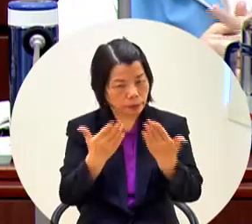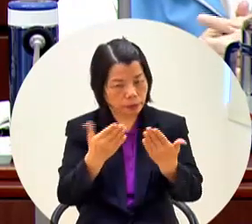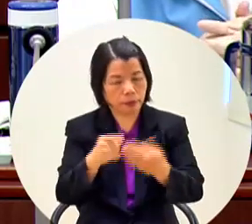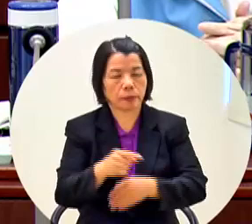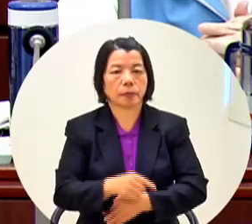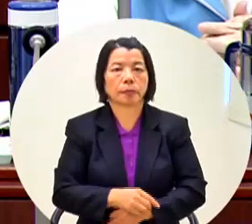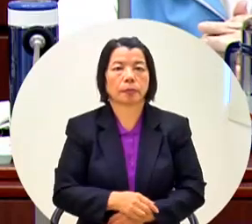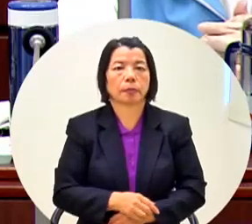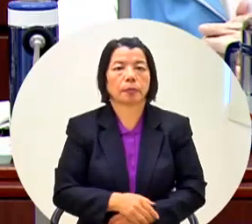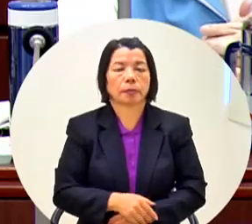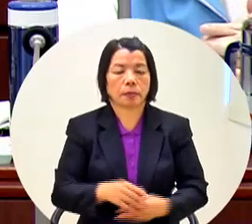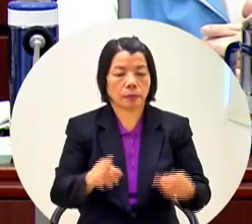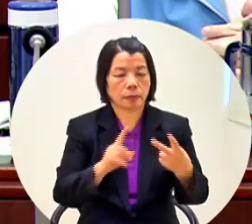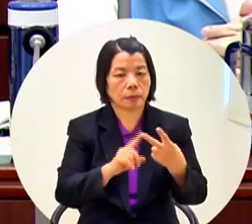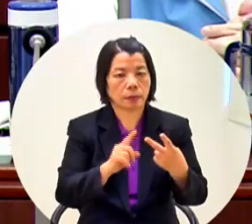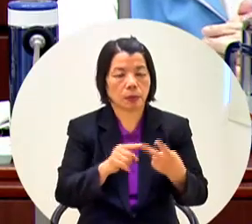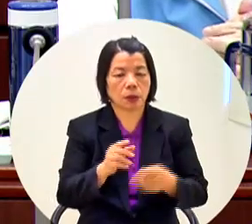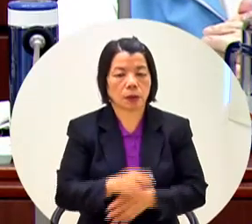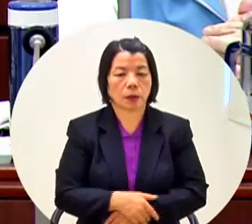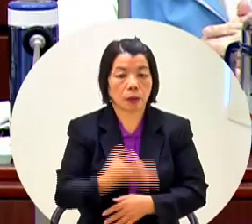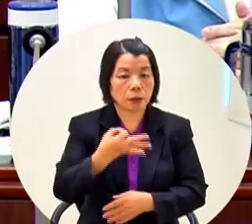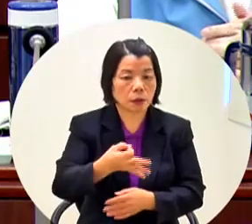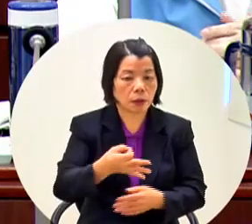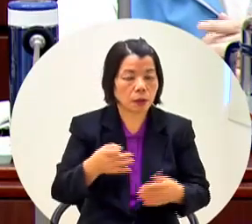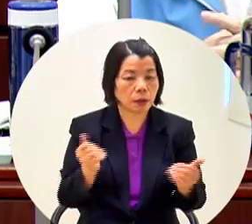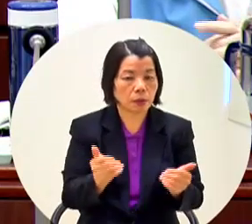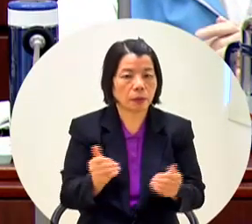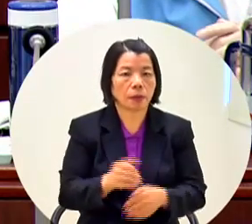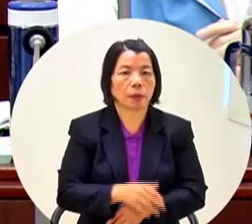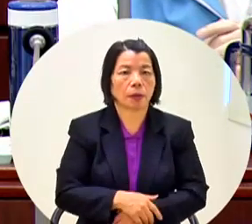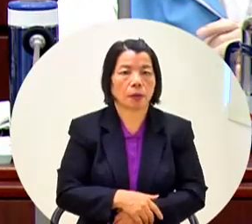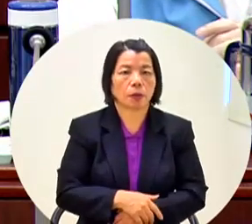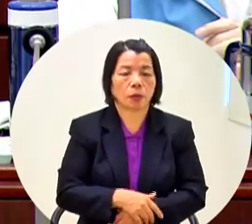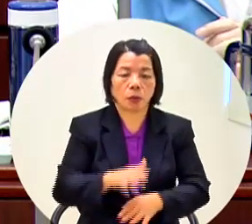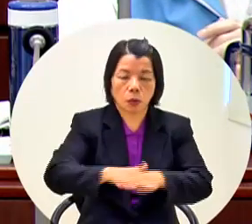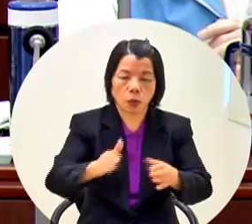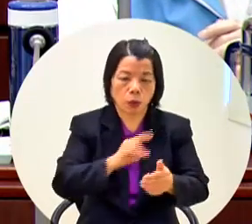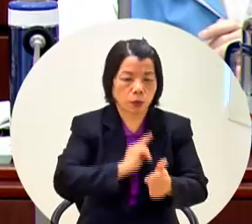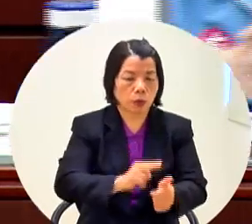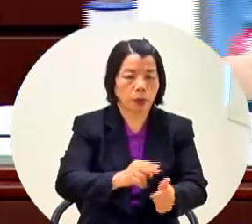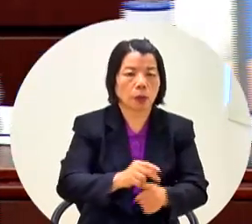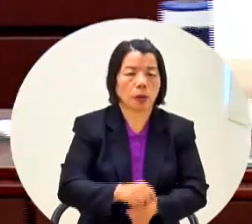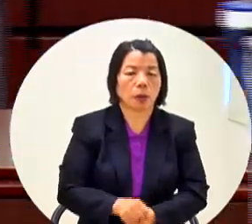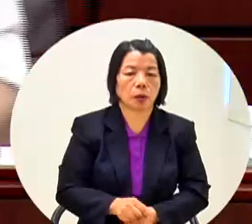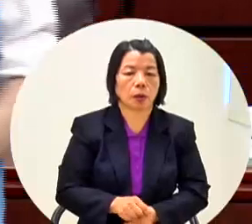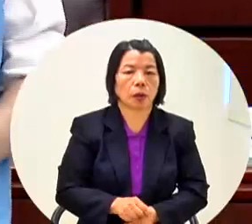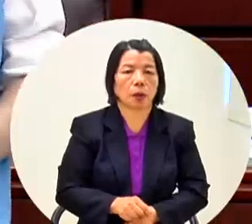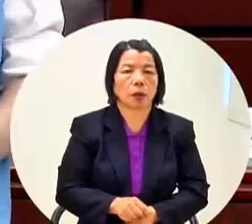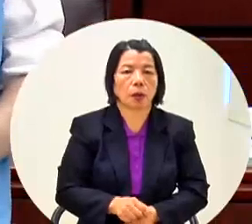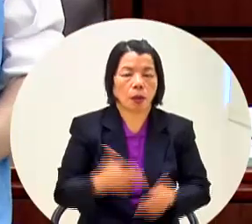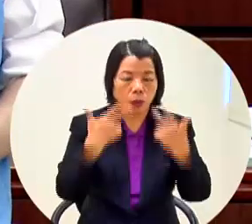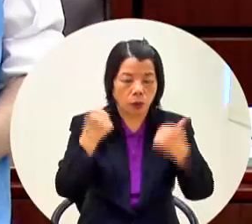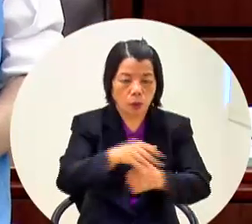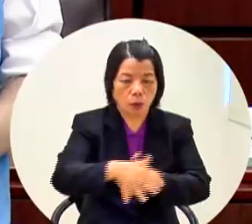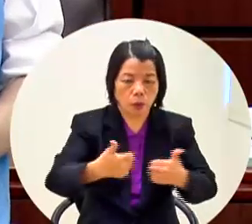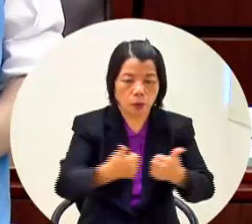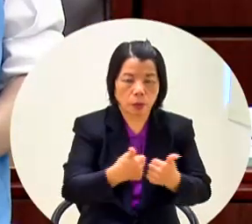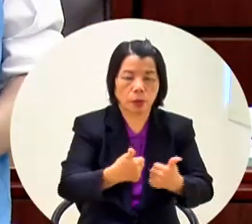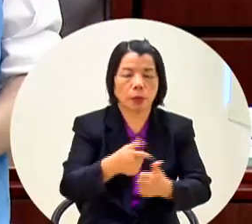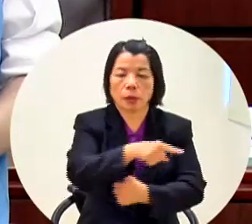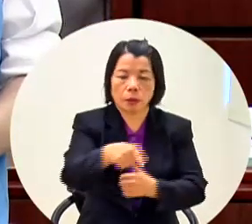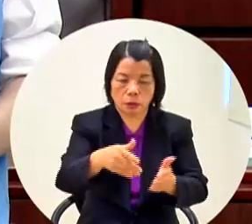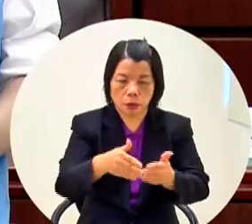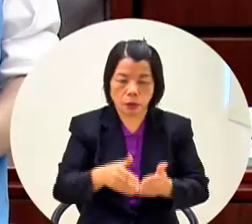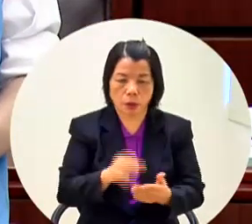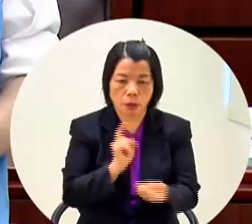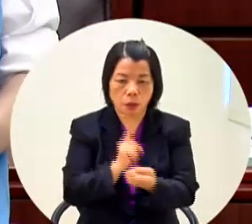点。第二点，这个经费的问题。我会责成我们原住民委员会跟茂林区来洽谈，在防疫期间要多